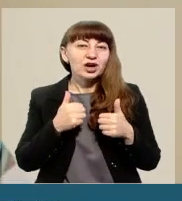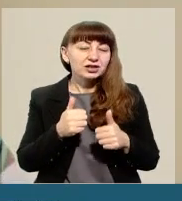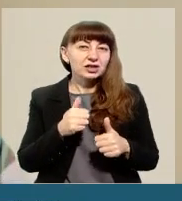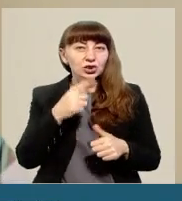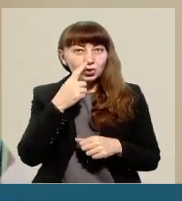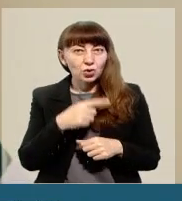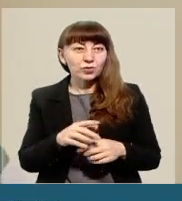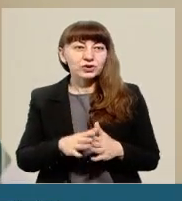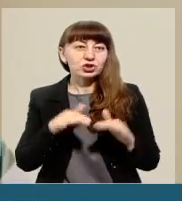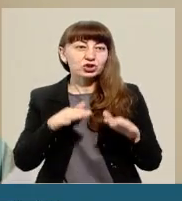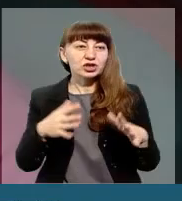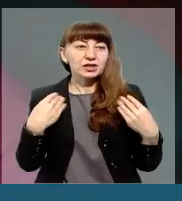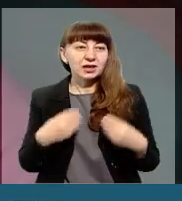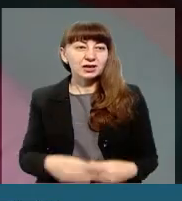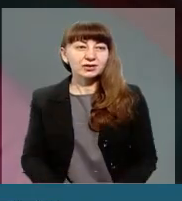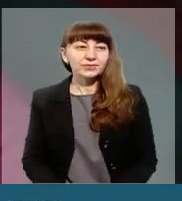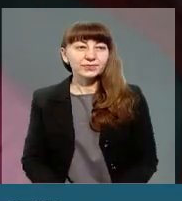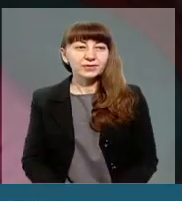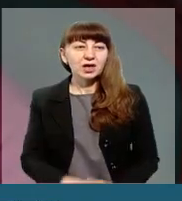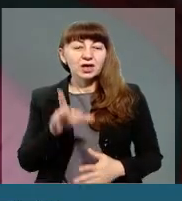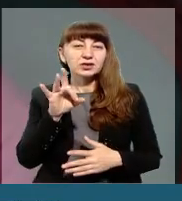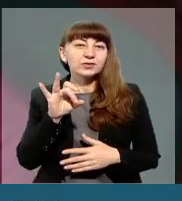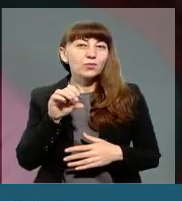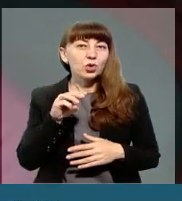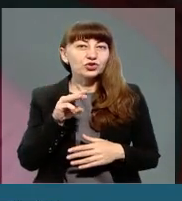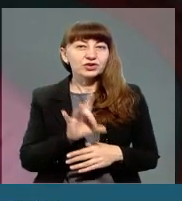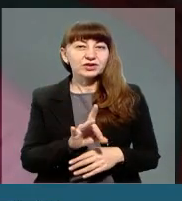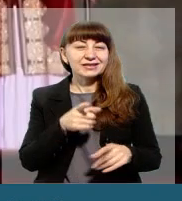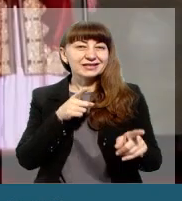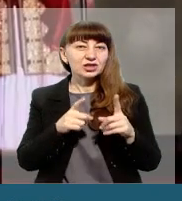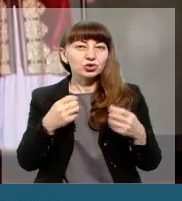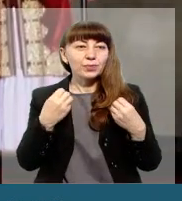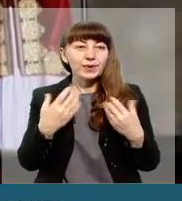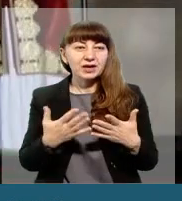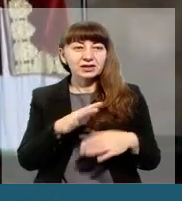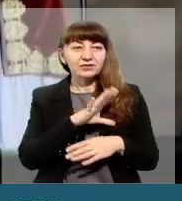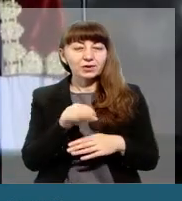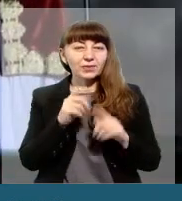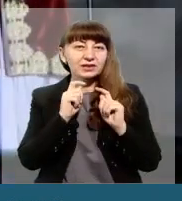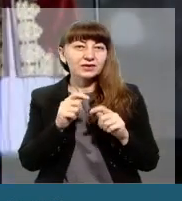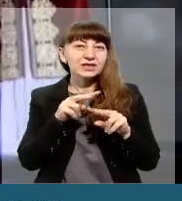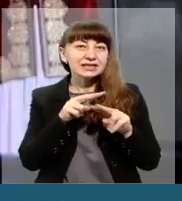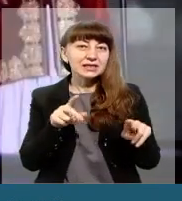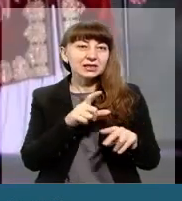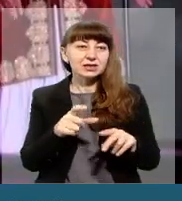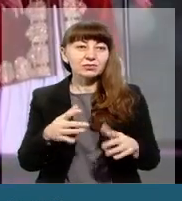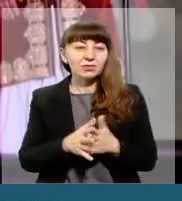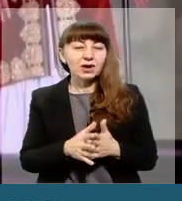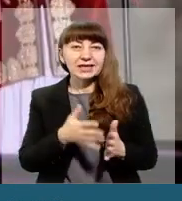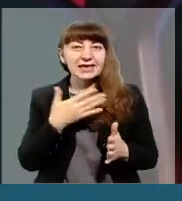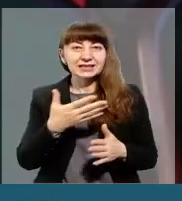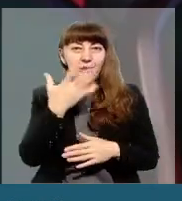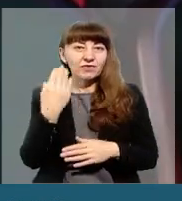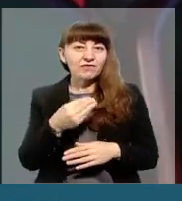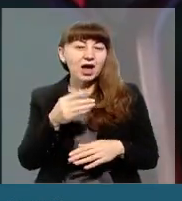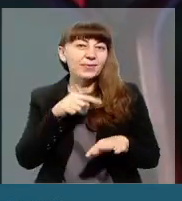каждый номер и шили наряды. Смотр стал настоящим праздником для всех, подарив зрителям незабываемые эмоции и укрепив дух